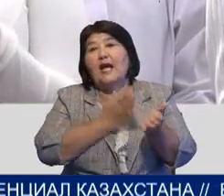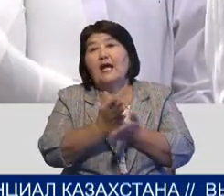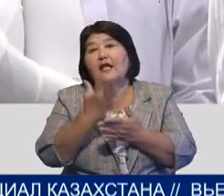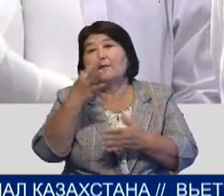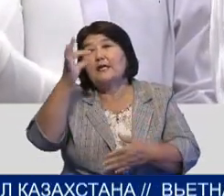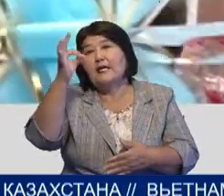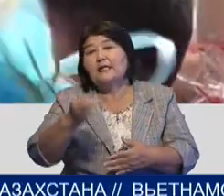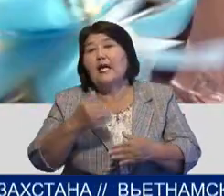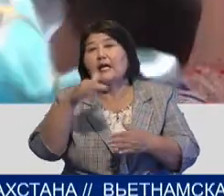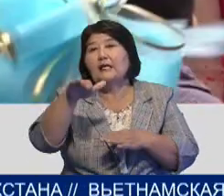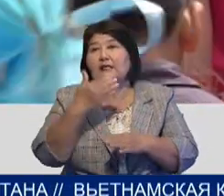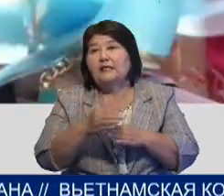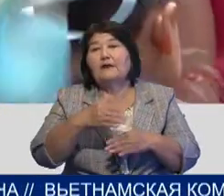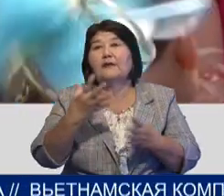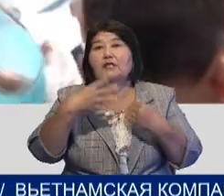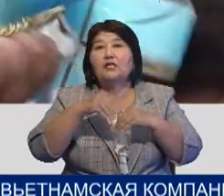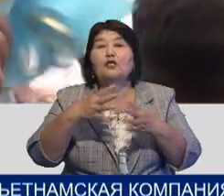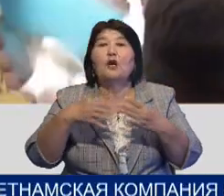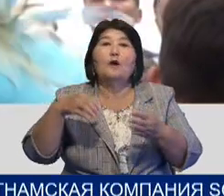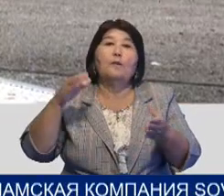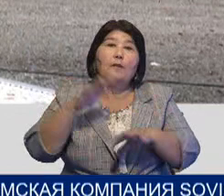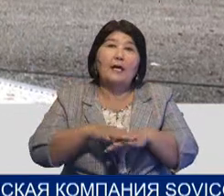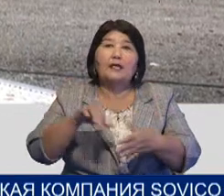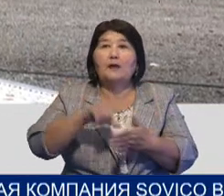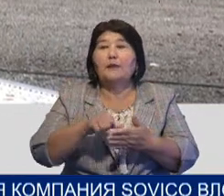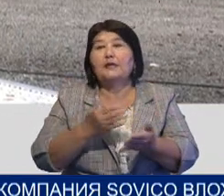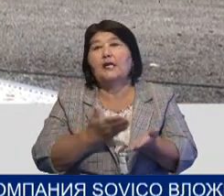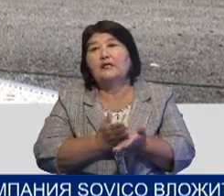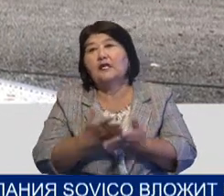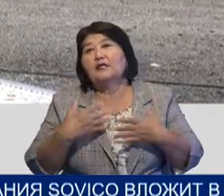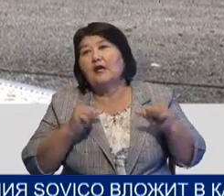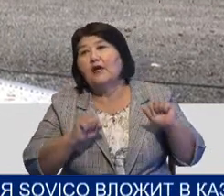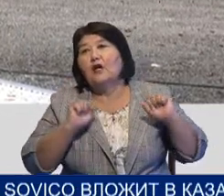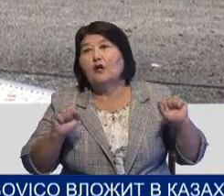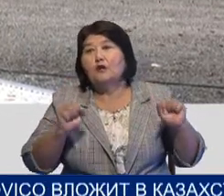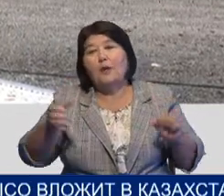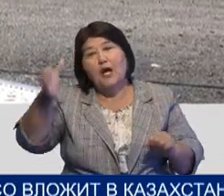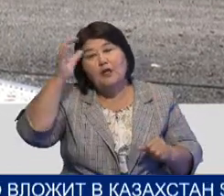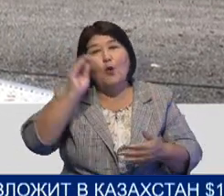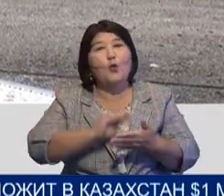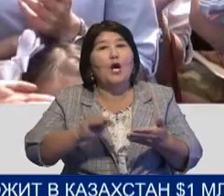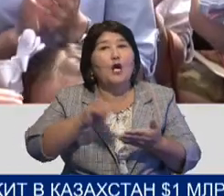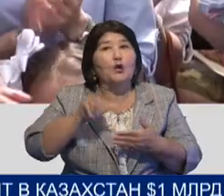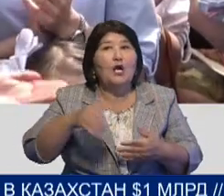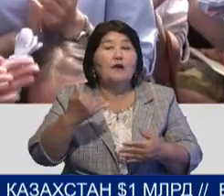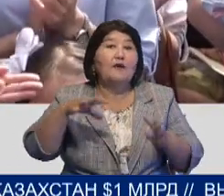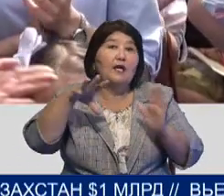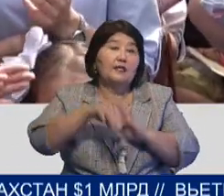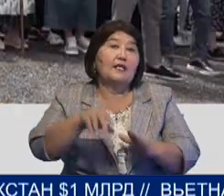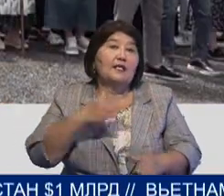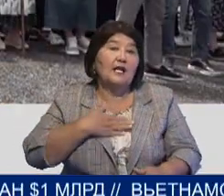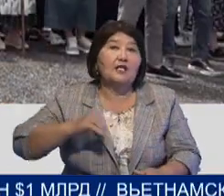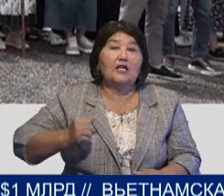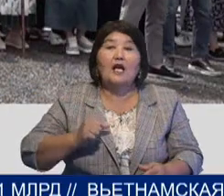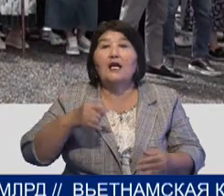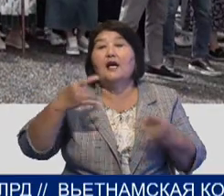через от посбанк среди Новосёлов представители сферы здравоохранения спорта науки и журналистики в их числе